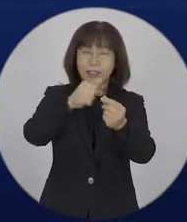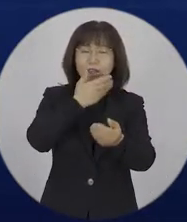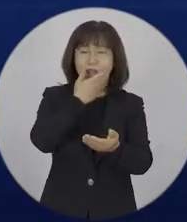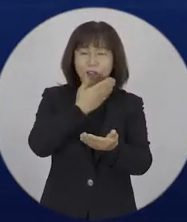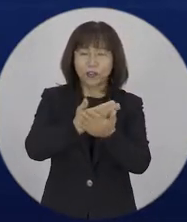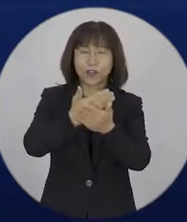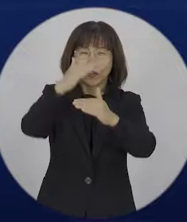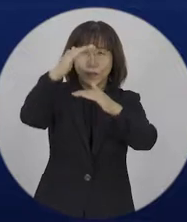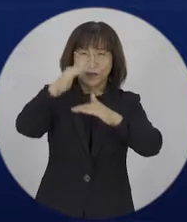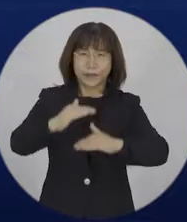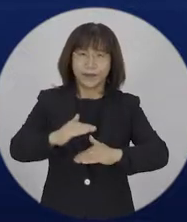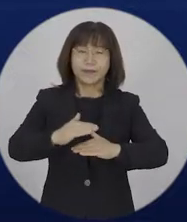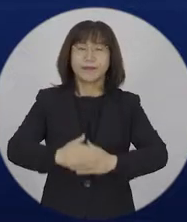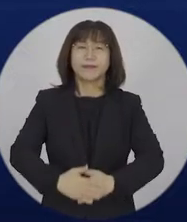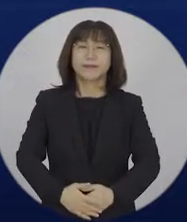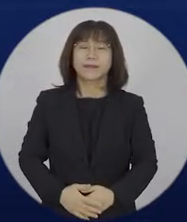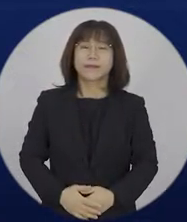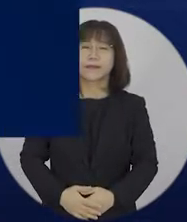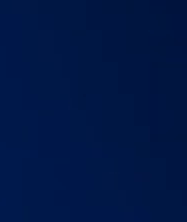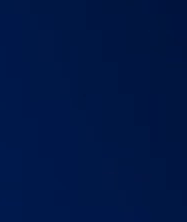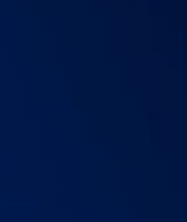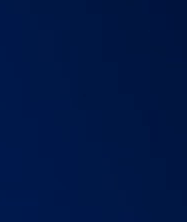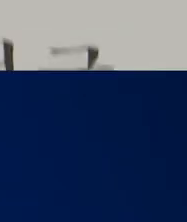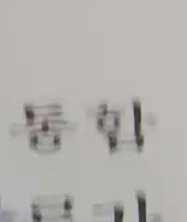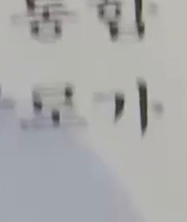다섯째주 쭈 주간 주요 소식입니다